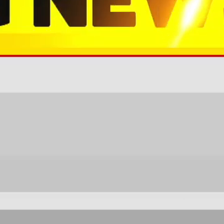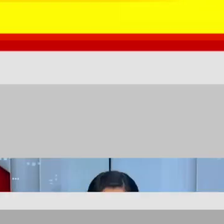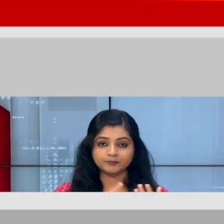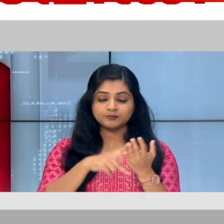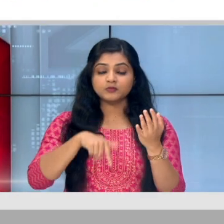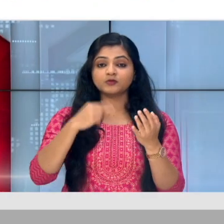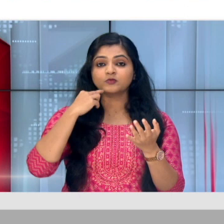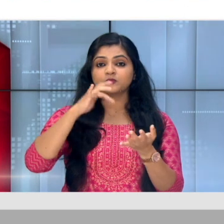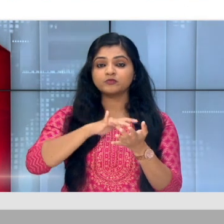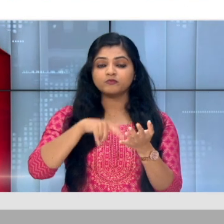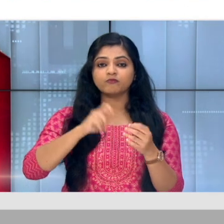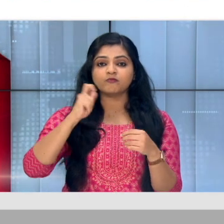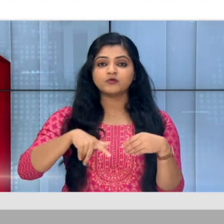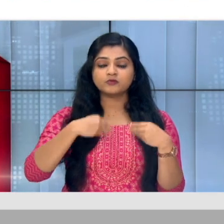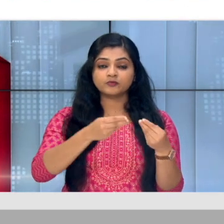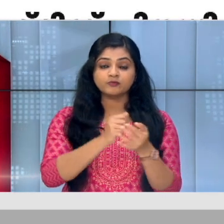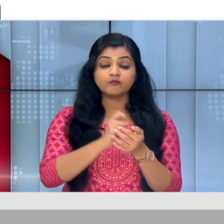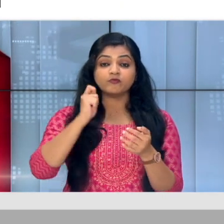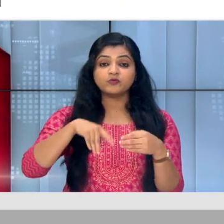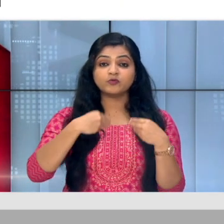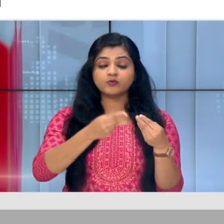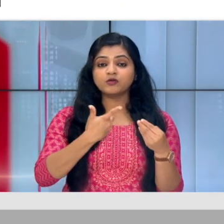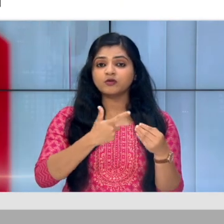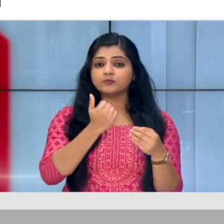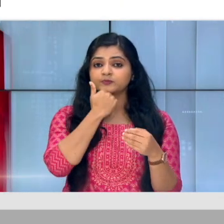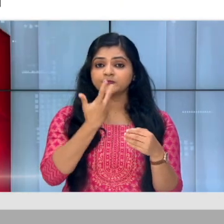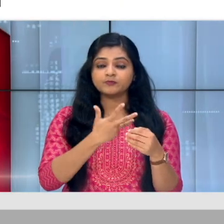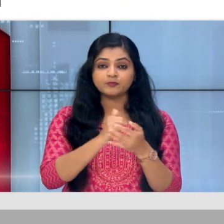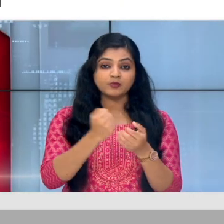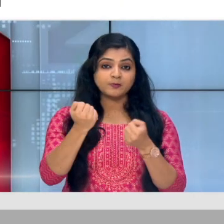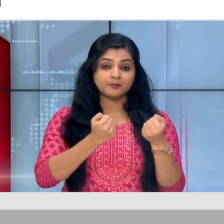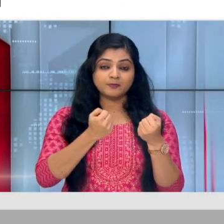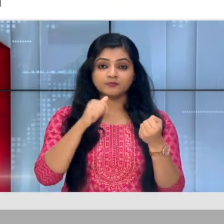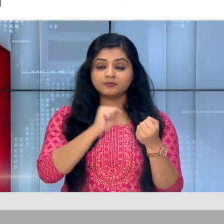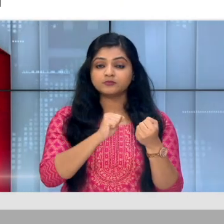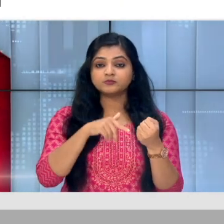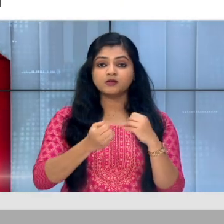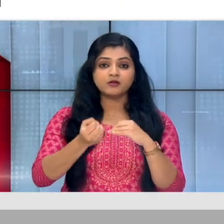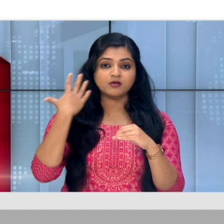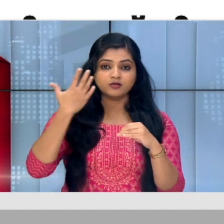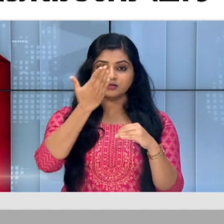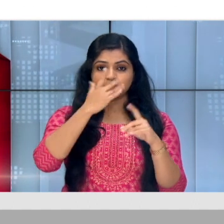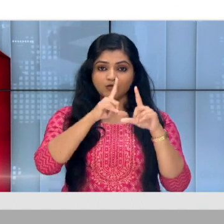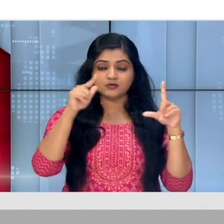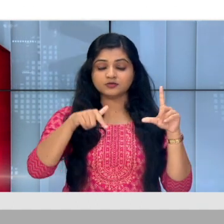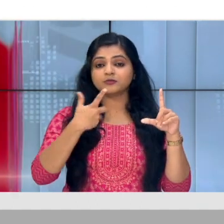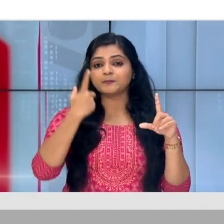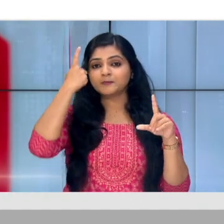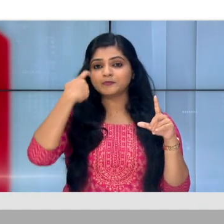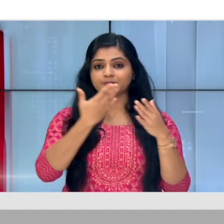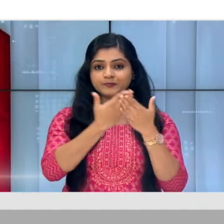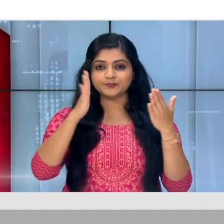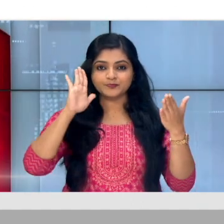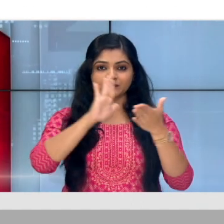കണിയാപുരത്ത് വെച്ച് പിഴ ഈടാക്കിയത്. പിഴ ഈടാക്കാനുള്ള നിയമലംഘനം ഇതായിരുന്നു. ബസ്സിന്റെ പിൻവശത്തെ ഗ്ലാസിൽ കൂളിംഗ് പേപ്പർ ഒട്ടിച്ചു എന്നുള്ളതായിരുന്നു